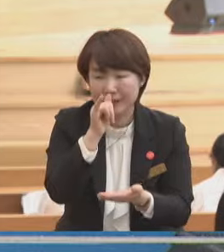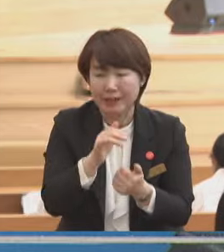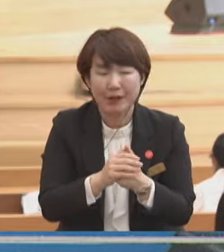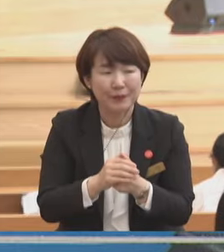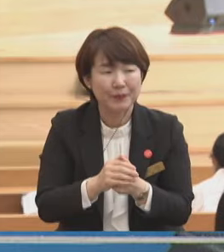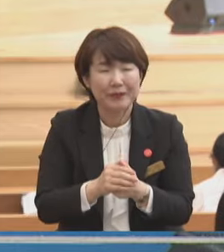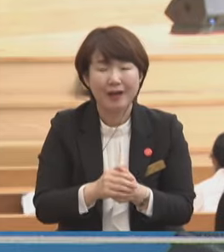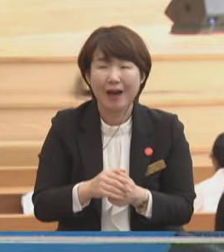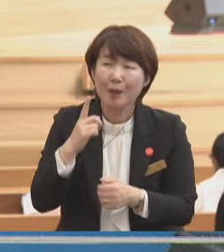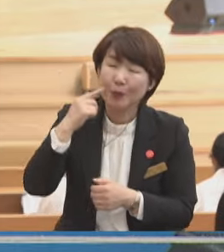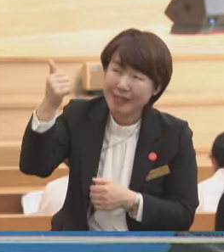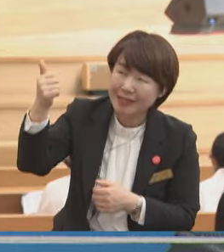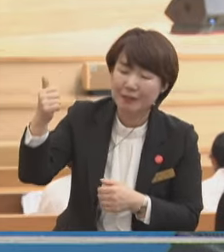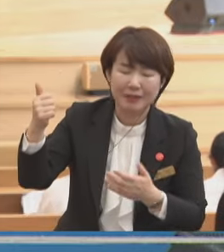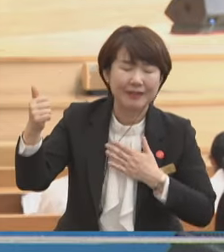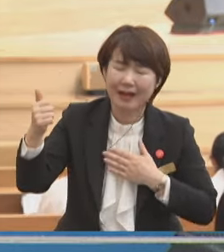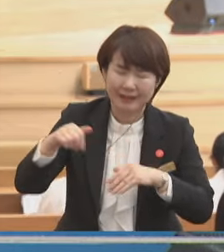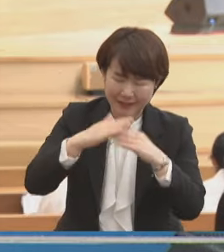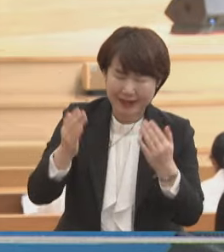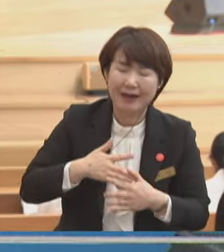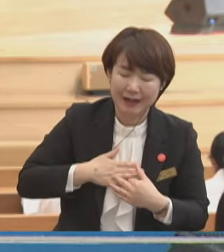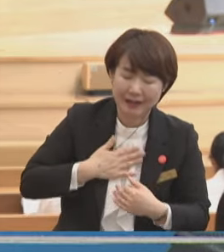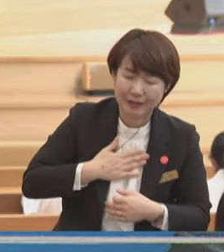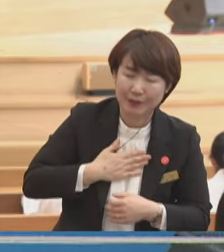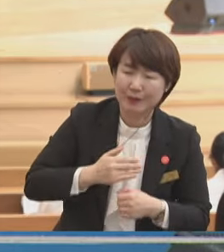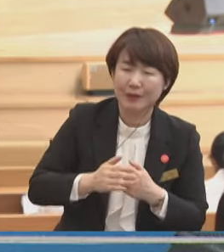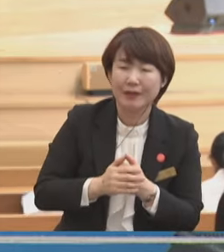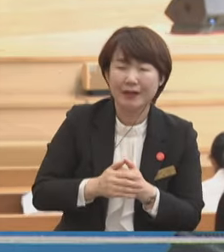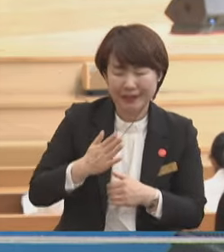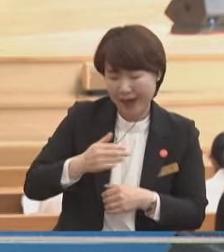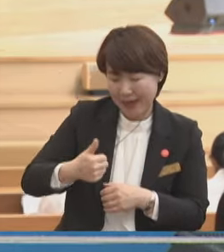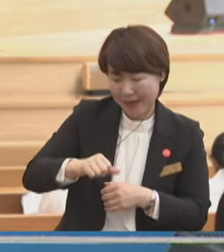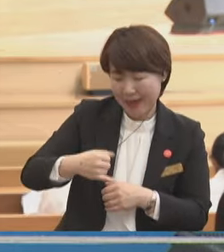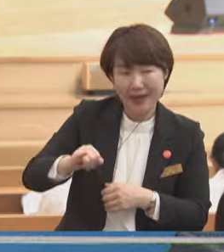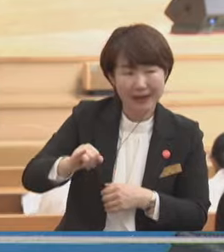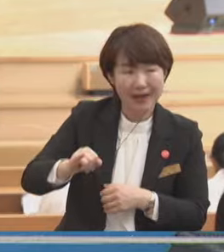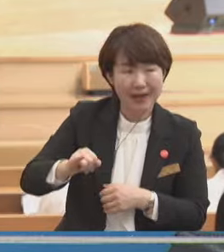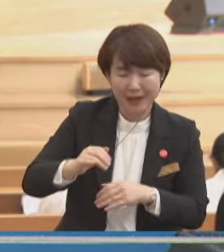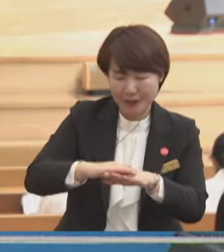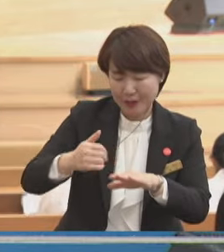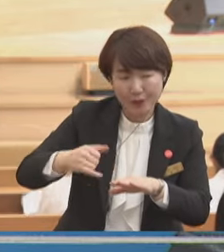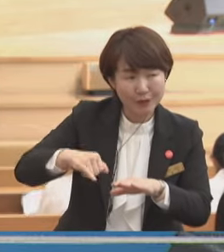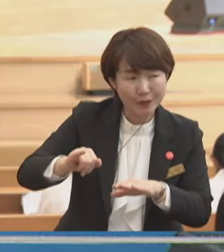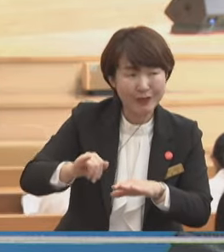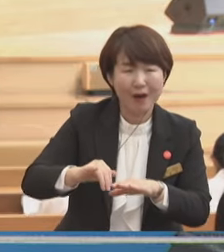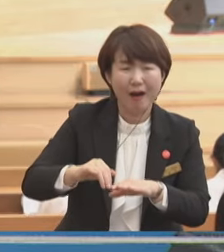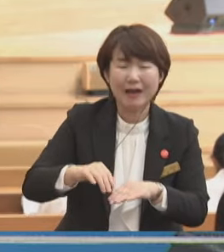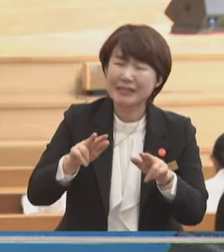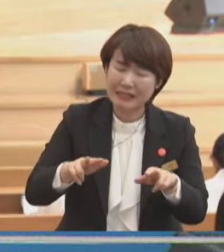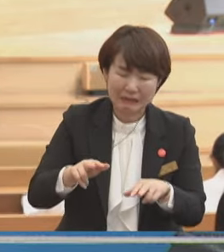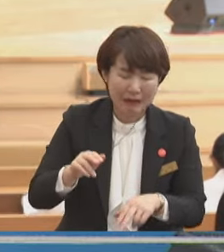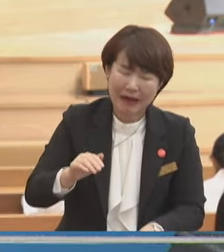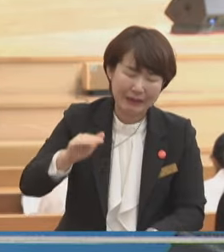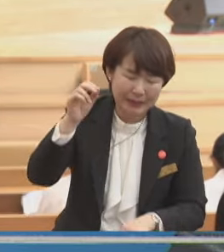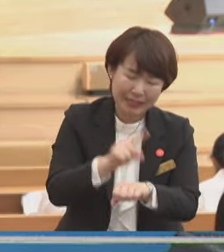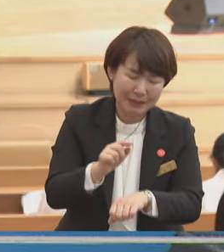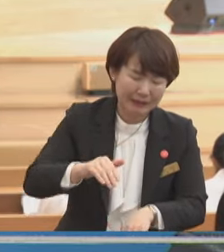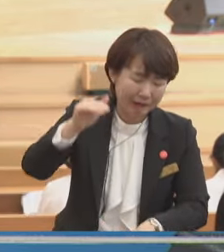다 압니다 근데 우리 애가 머리가 굵어